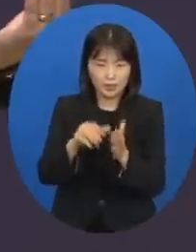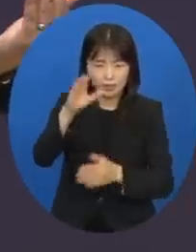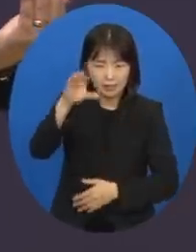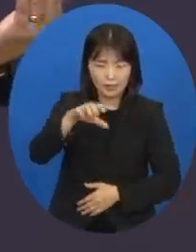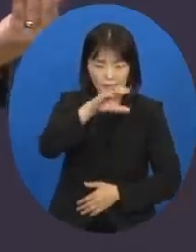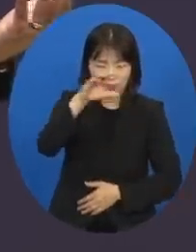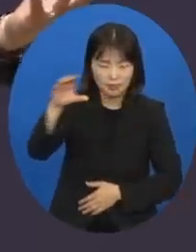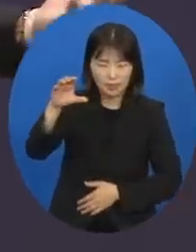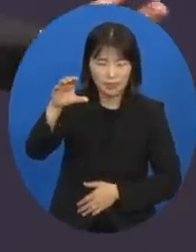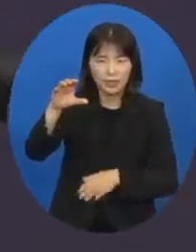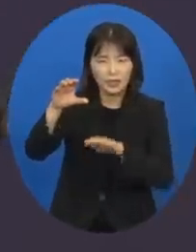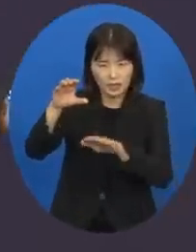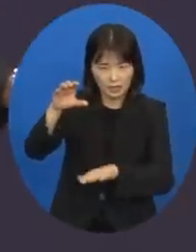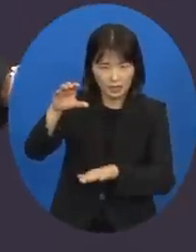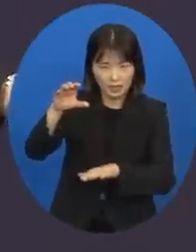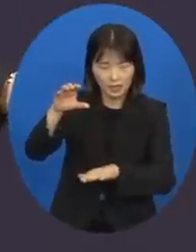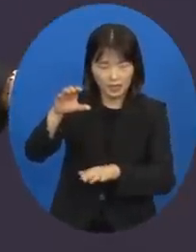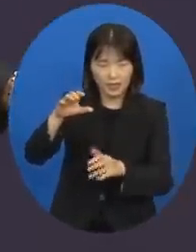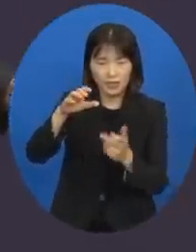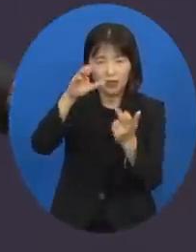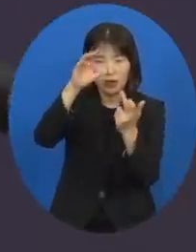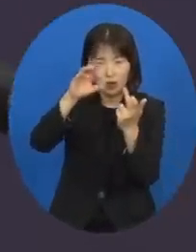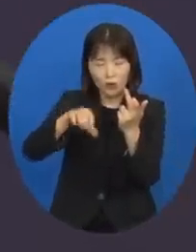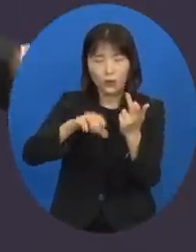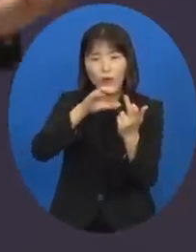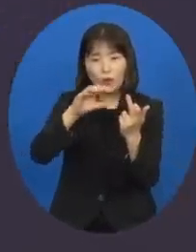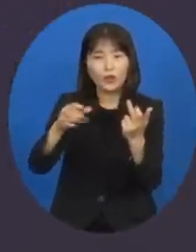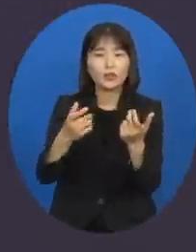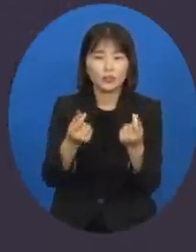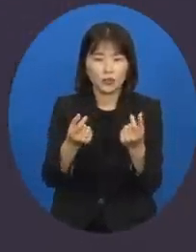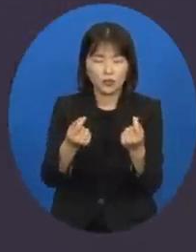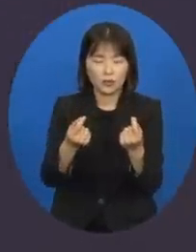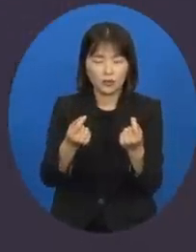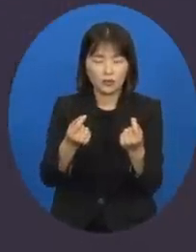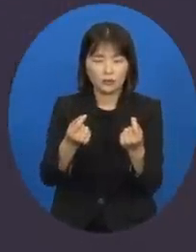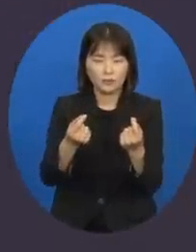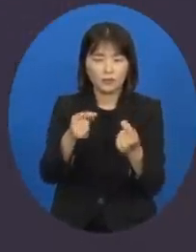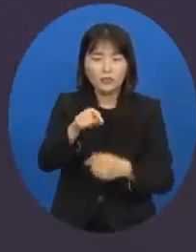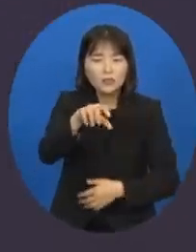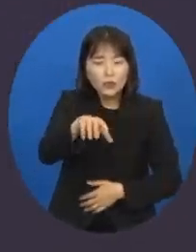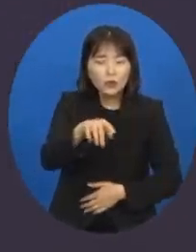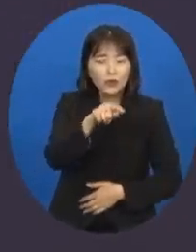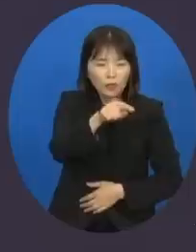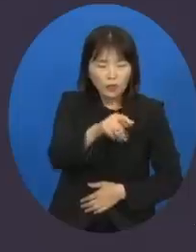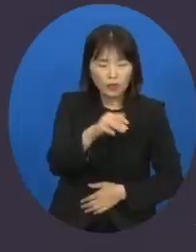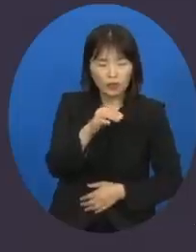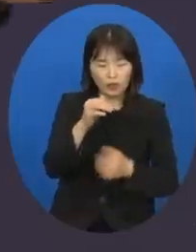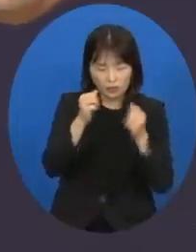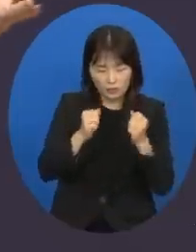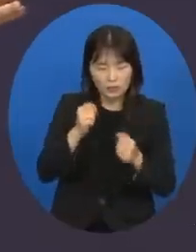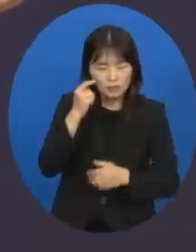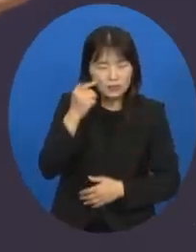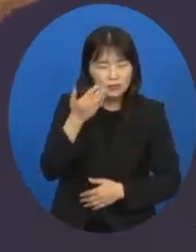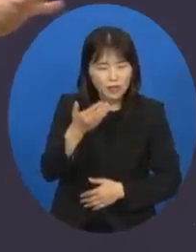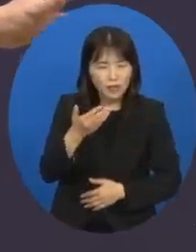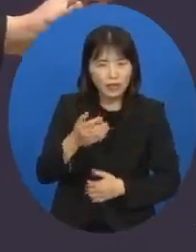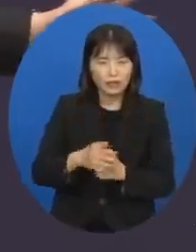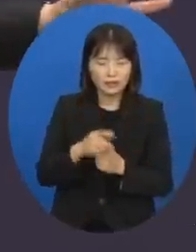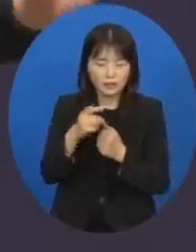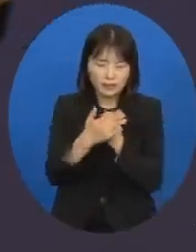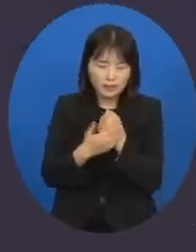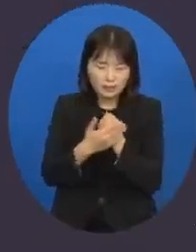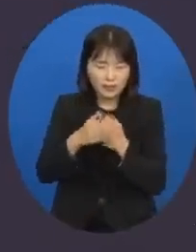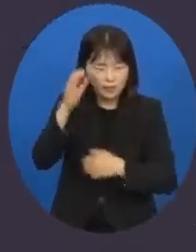아래 마치 골고다처럼 거기 너 있었는가 그 은혜를 사모하며 나오셔서 기도해도